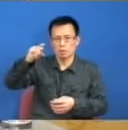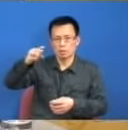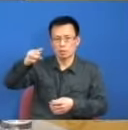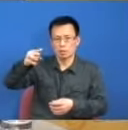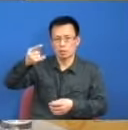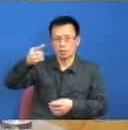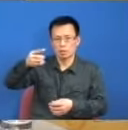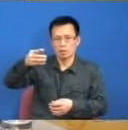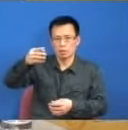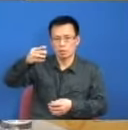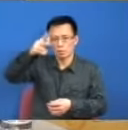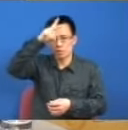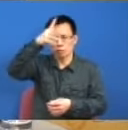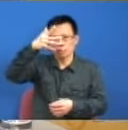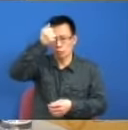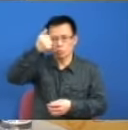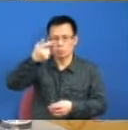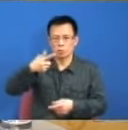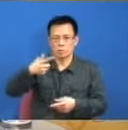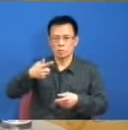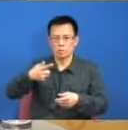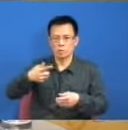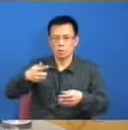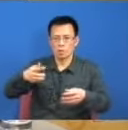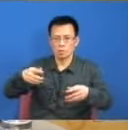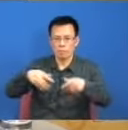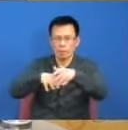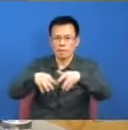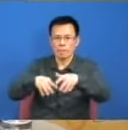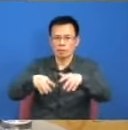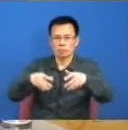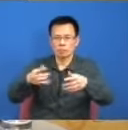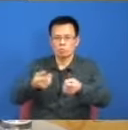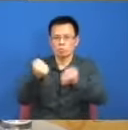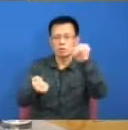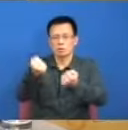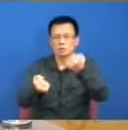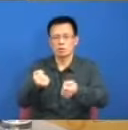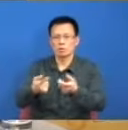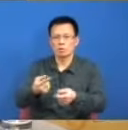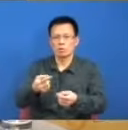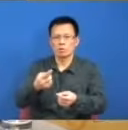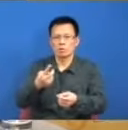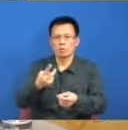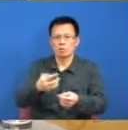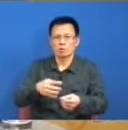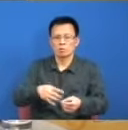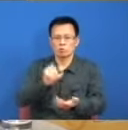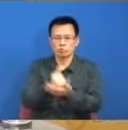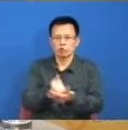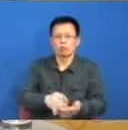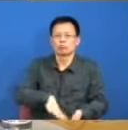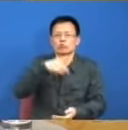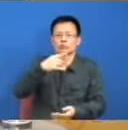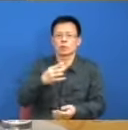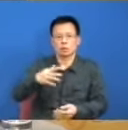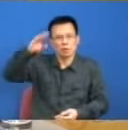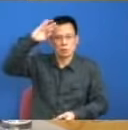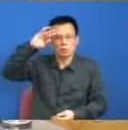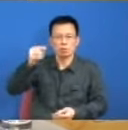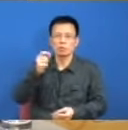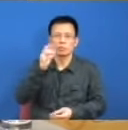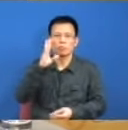泊滿一啲即係廿座位嘅警察小巴嘅。咁嗰啲小巴除咗俾警員坐之外，通常咧都係俾逮